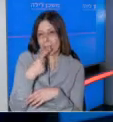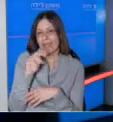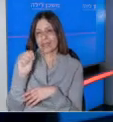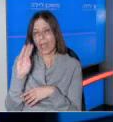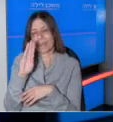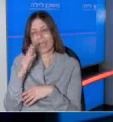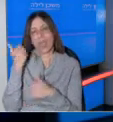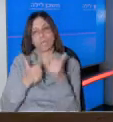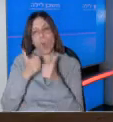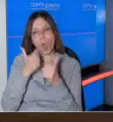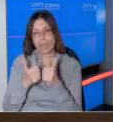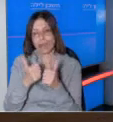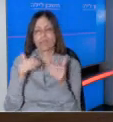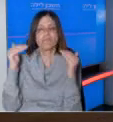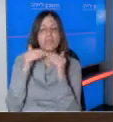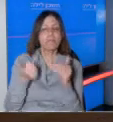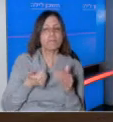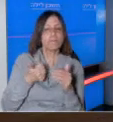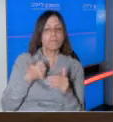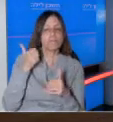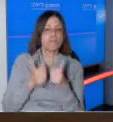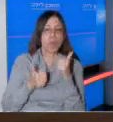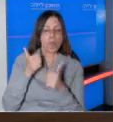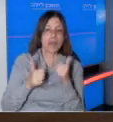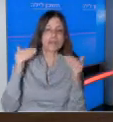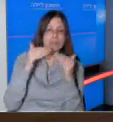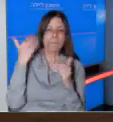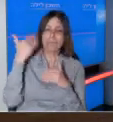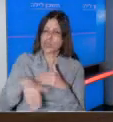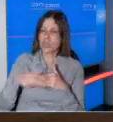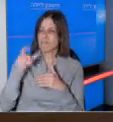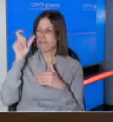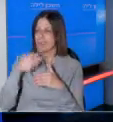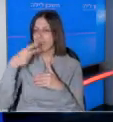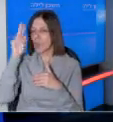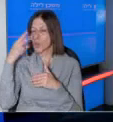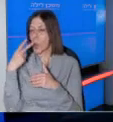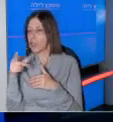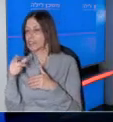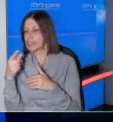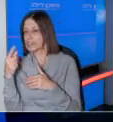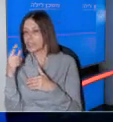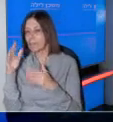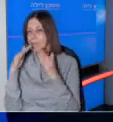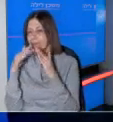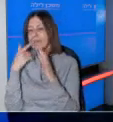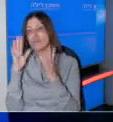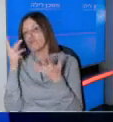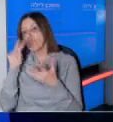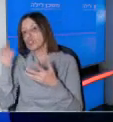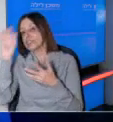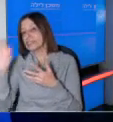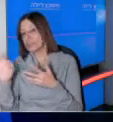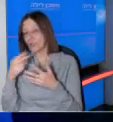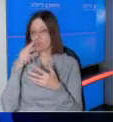ברקת מועמד ראוי, ניר ברקת מועמד ראוי, בסופו של דבר, ליקוניק הממוצע, רואה את זה בבית, רואה את זה בפדק, בפריימריז, אומר, וואלה, כנראה שיש סיכוי. יש לו כל כך הרבה